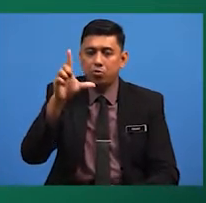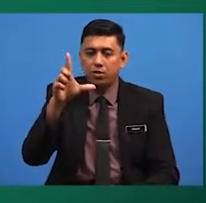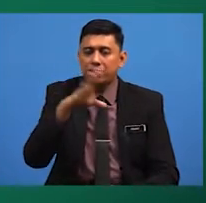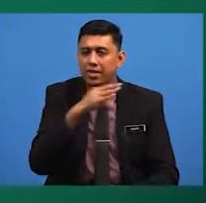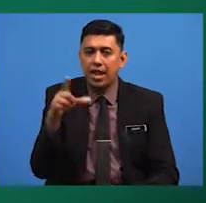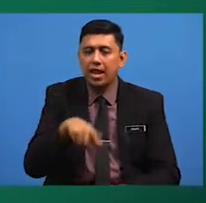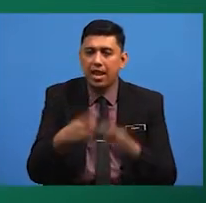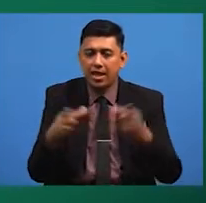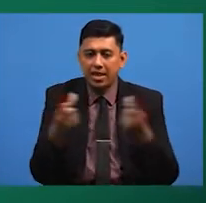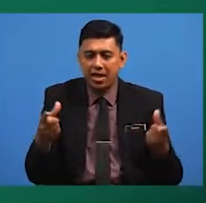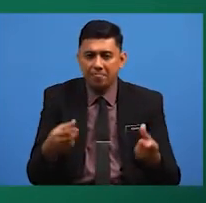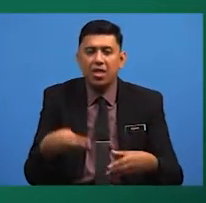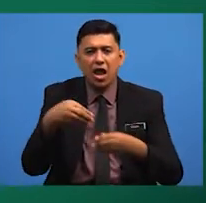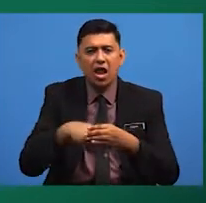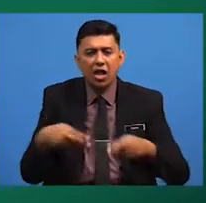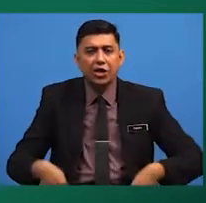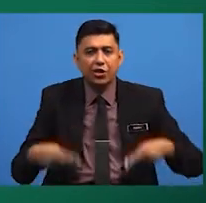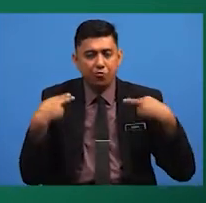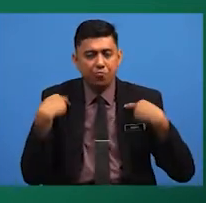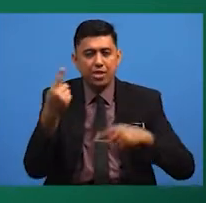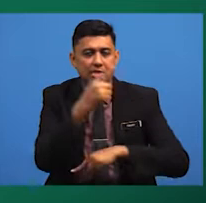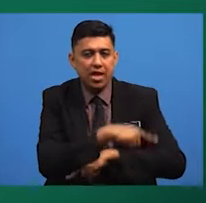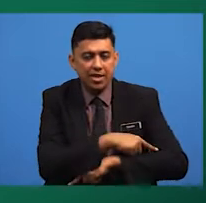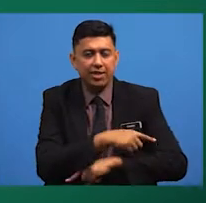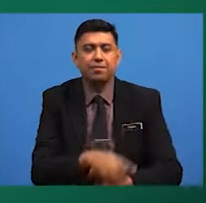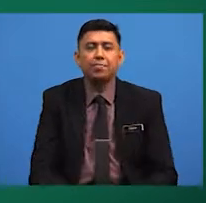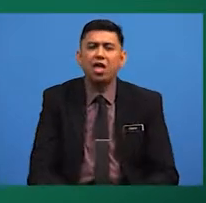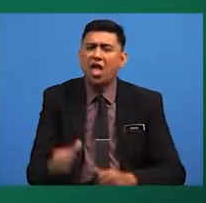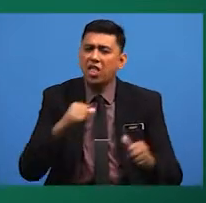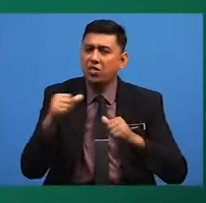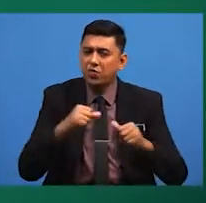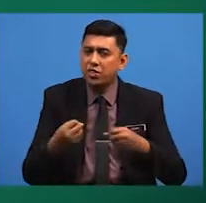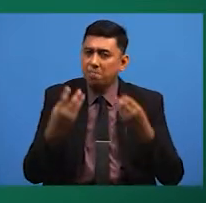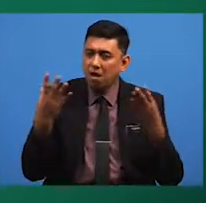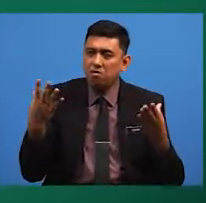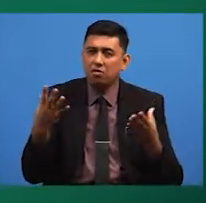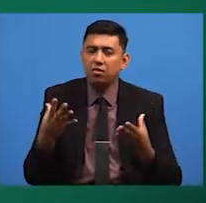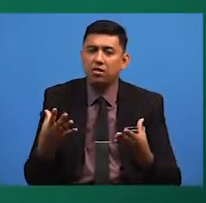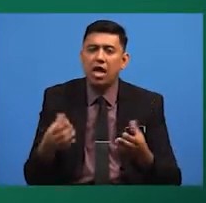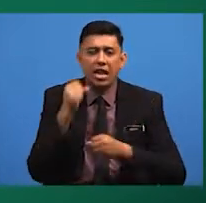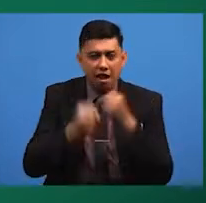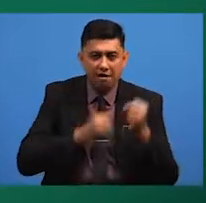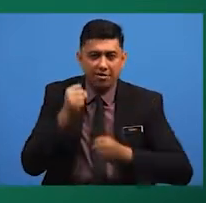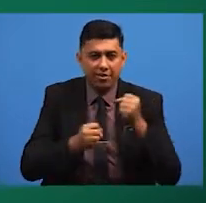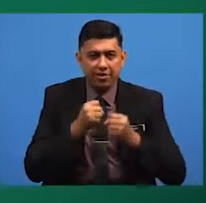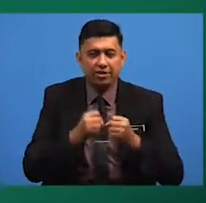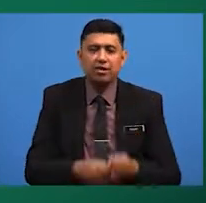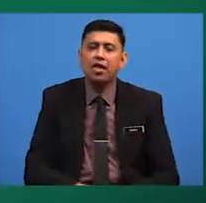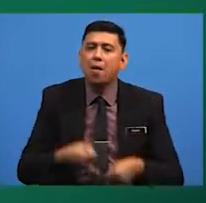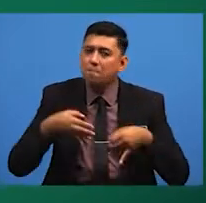dalam kehidupan seharian kita pelbagai aktiviti yang kita lakukan termasuk berlari